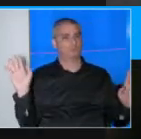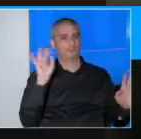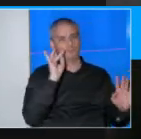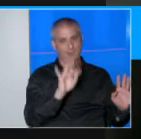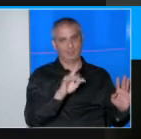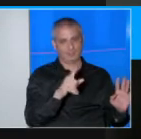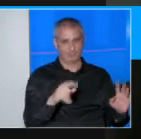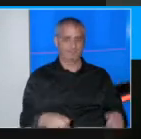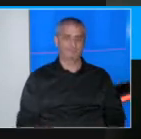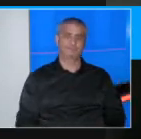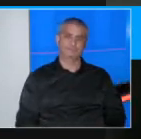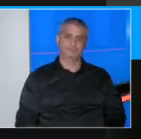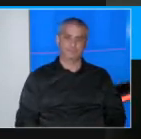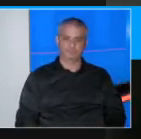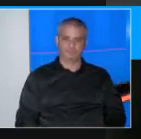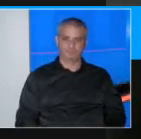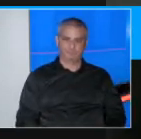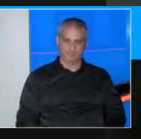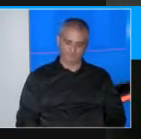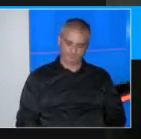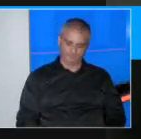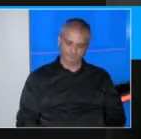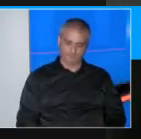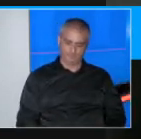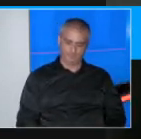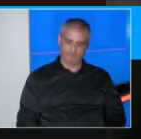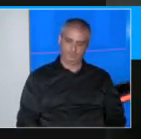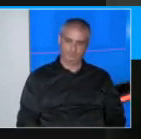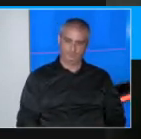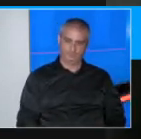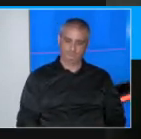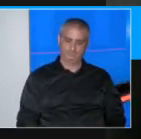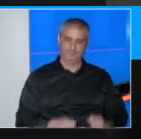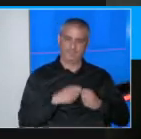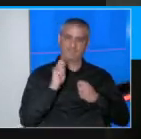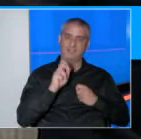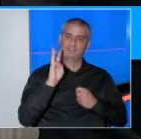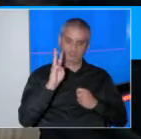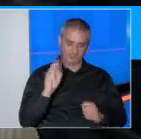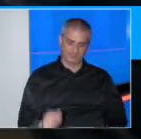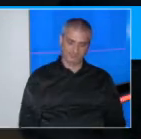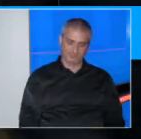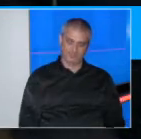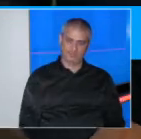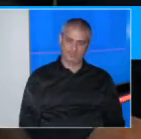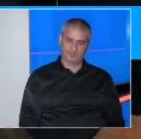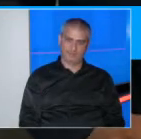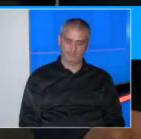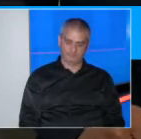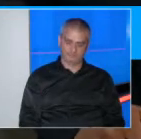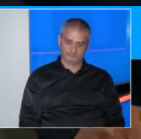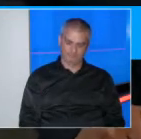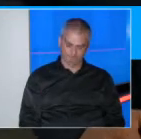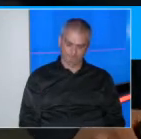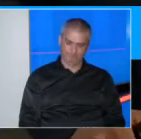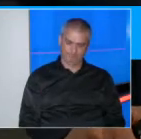שלא יביאו שום אלימות כזו או אחרת כלפי מי שנמצא כן. היום כנבחר ציבור וצריך את כל ההגנה. כן, חברת הכנסת שטרית, לו. לפני שנסיים... תבינו. כן, לא,